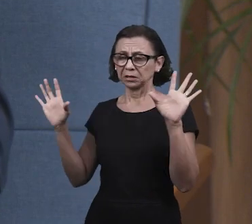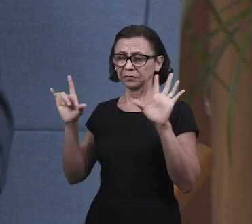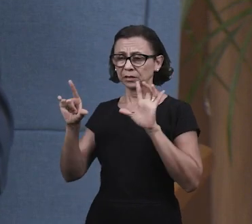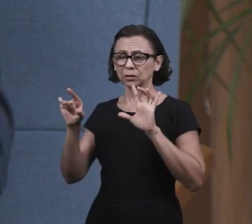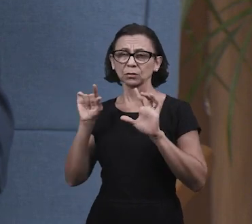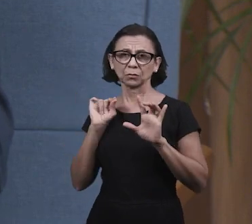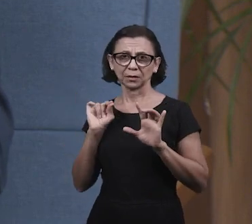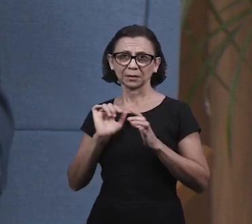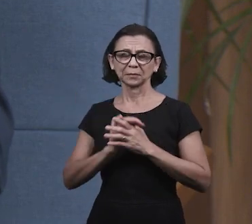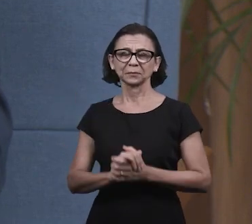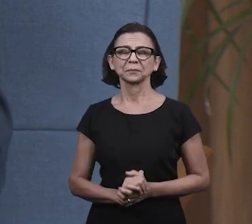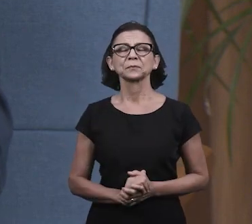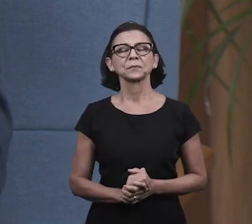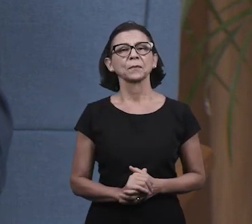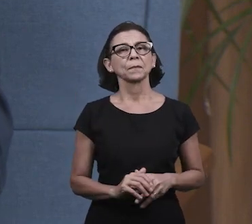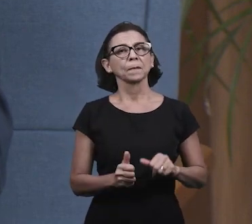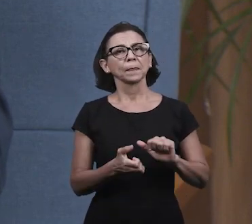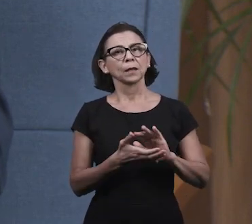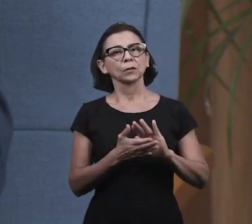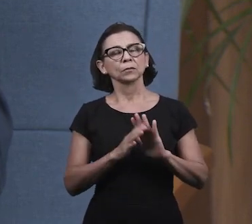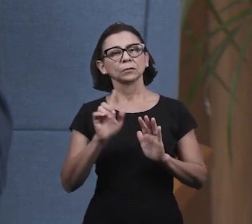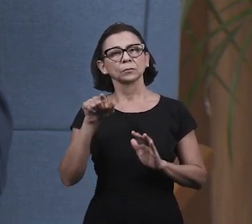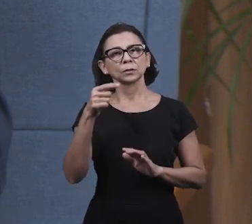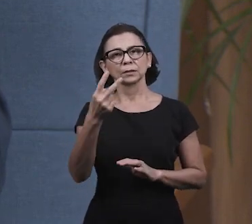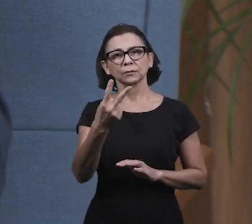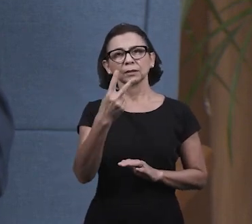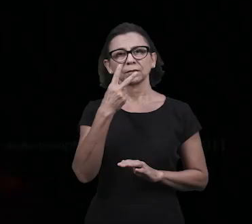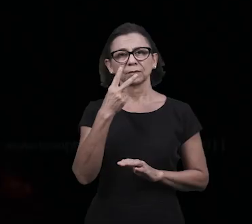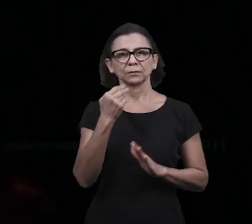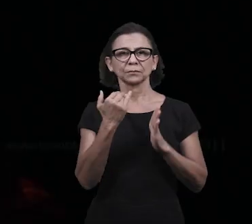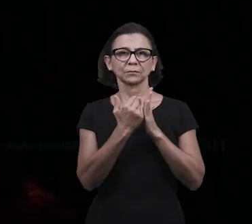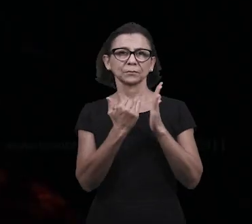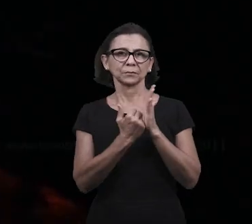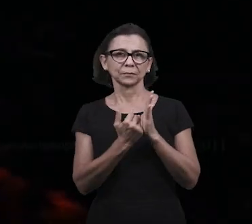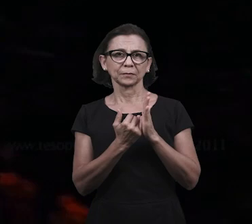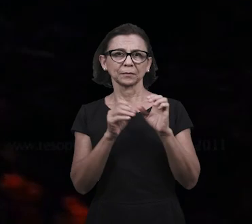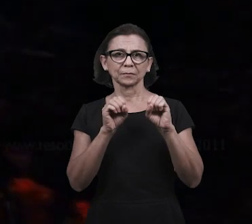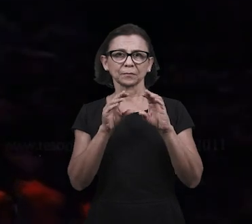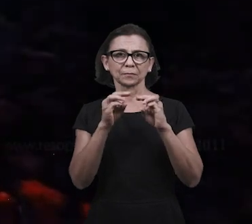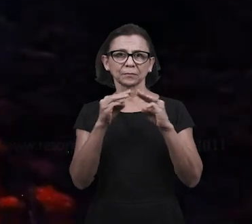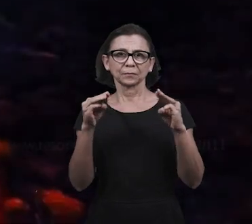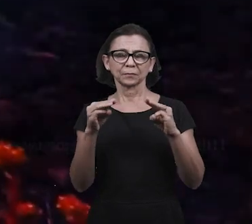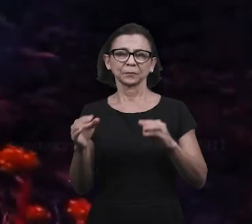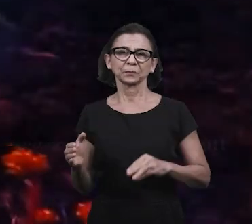Maintenant, nous allons chanter une louange et après la louange, vous assistez au volet Leçon du Manaïm.